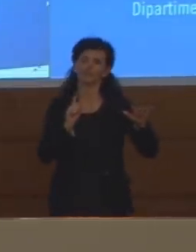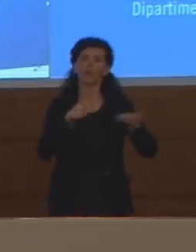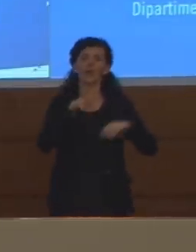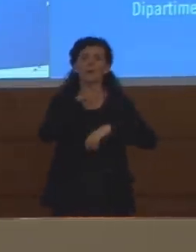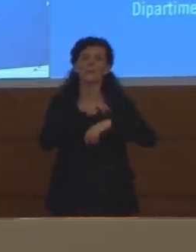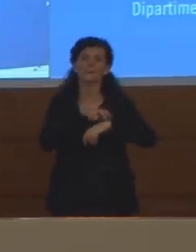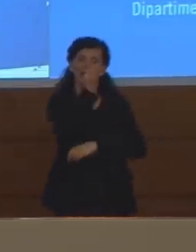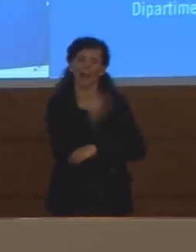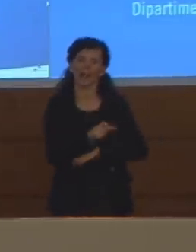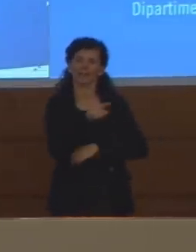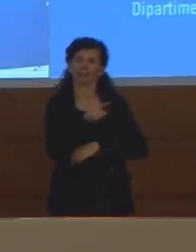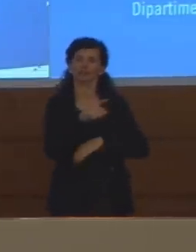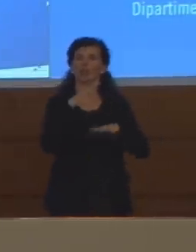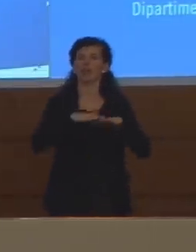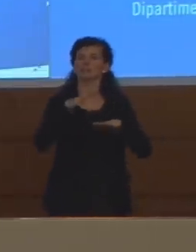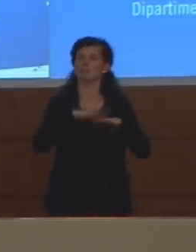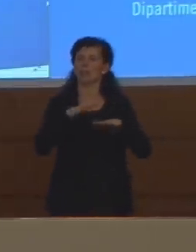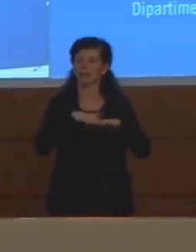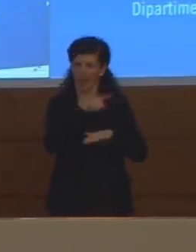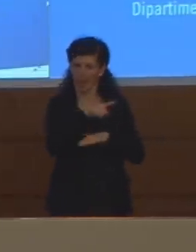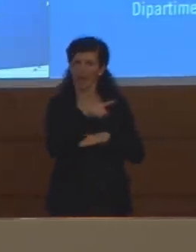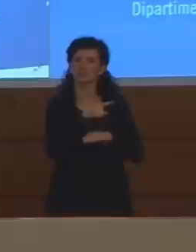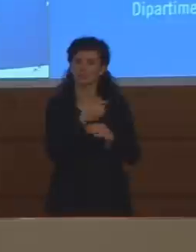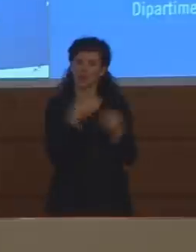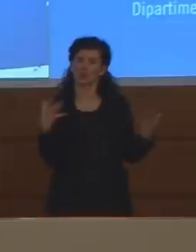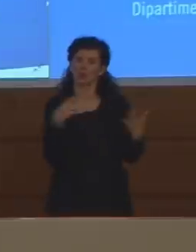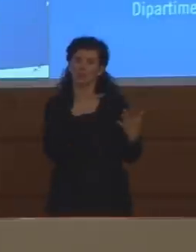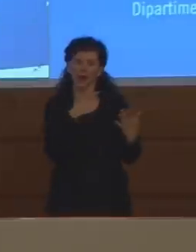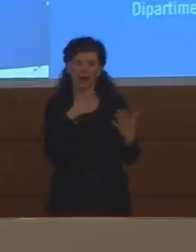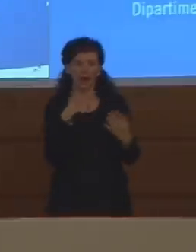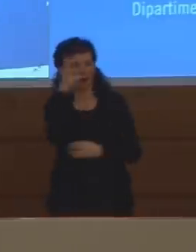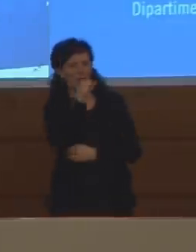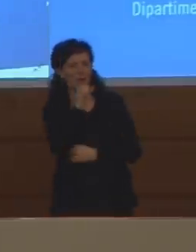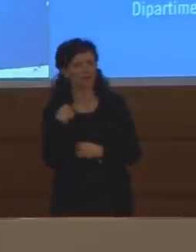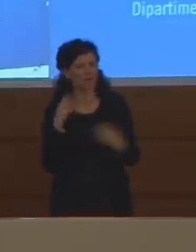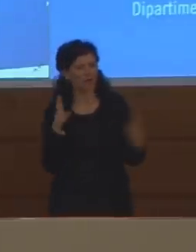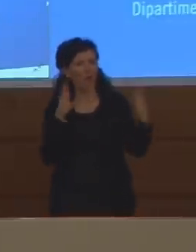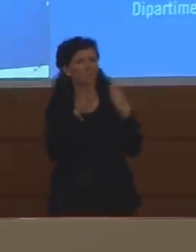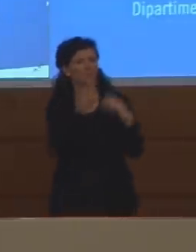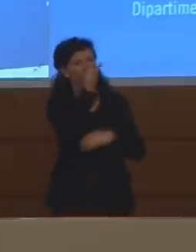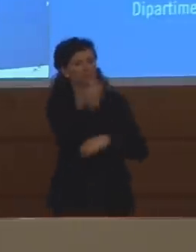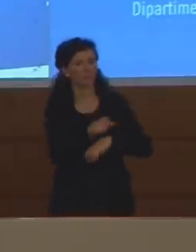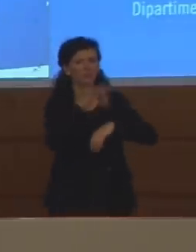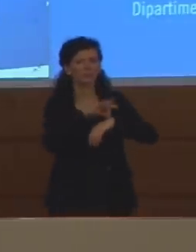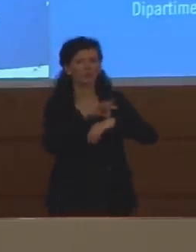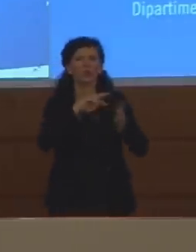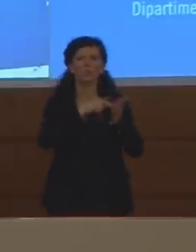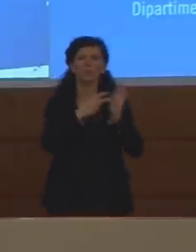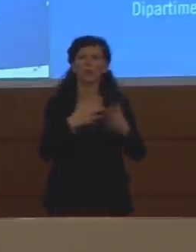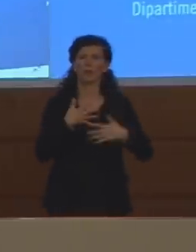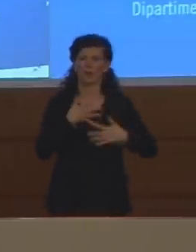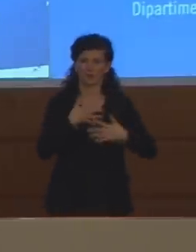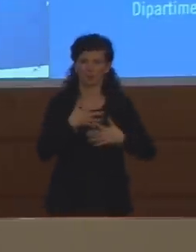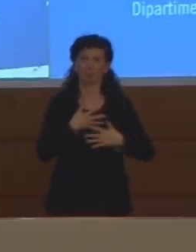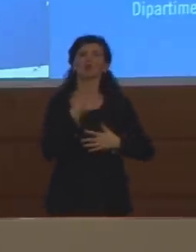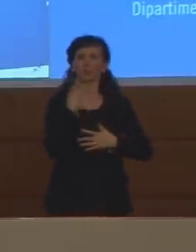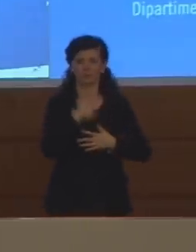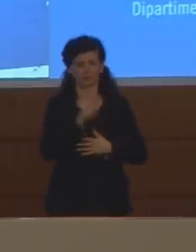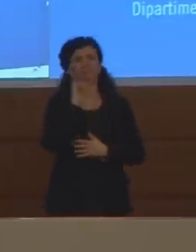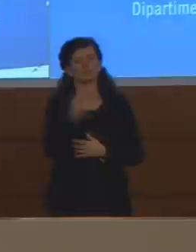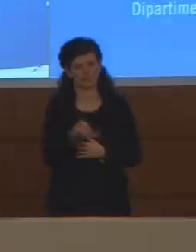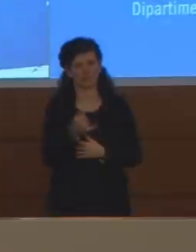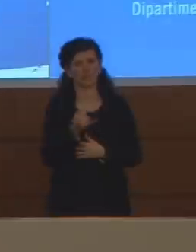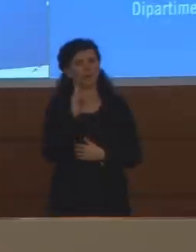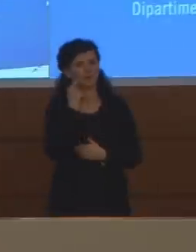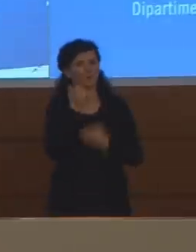facendo esperienza e stiano capendo come affrontare al meglio soprattutto i pazienti con insufficienza respiratoria, questo sì. C'è un